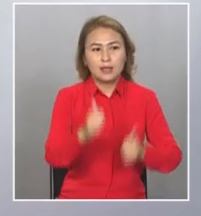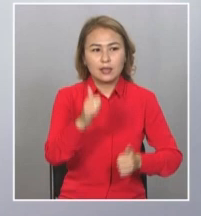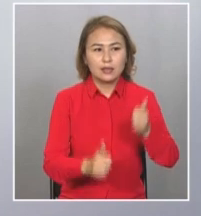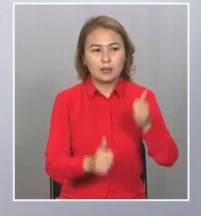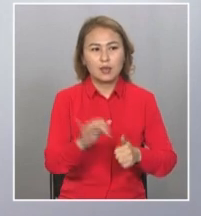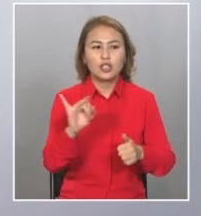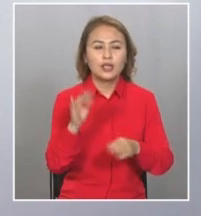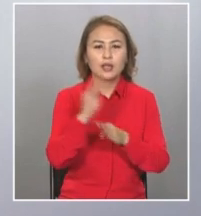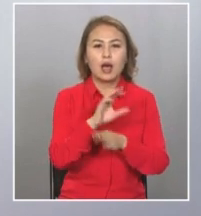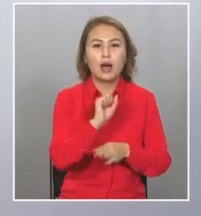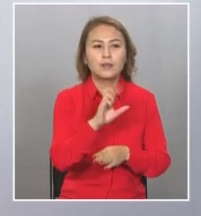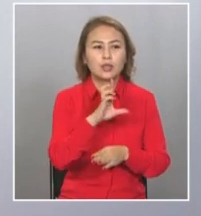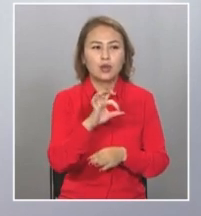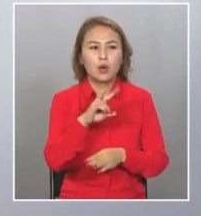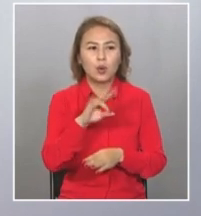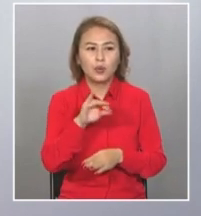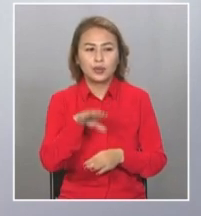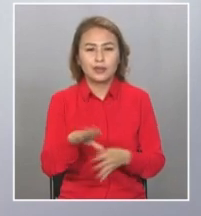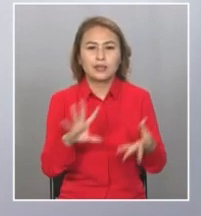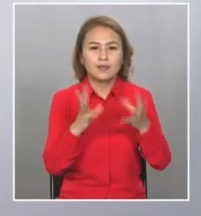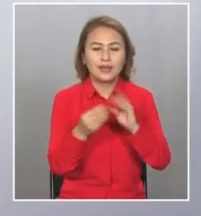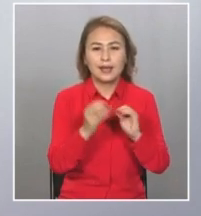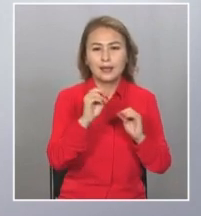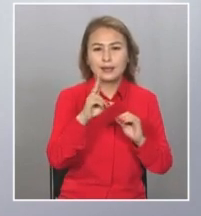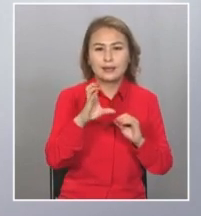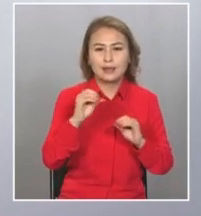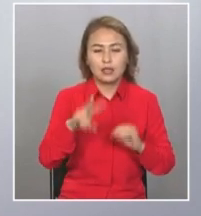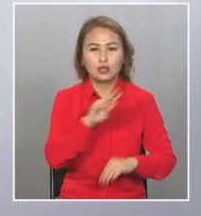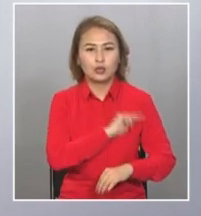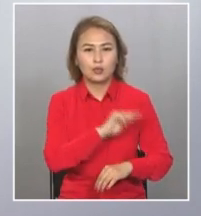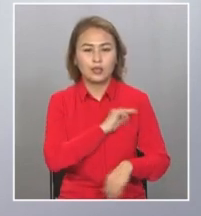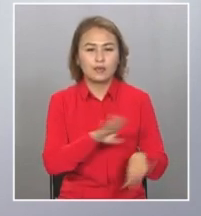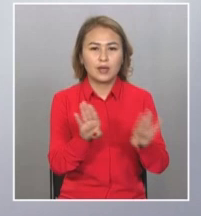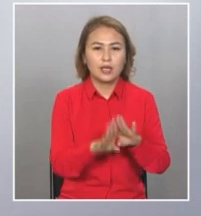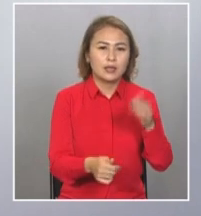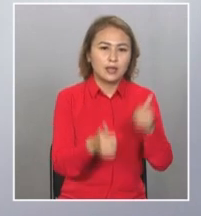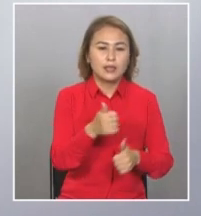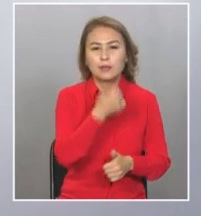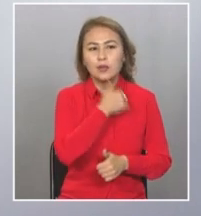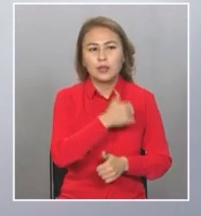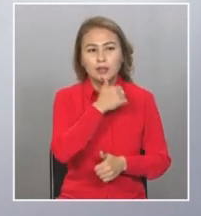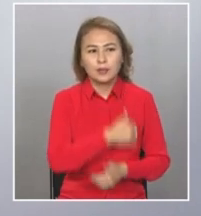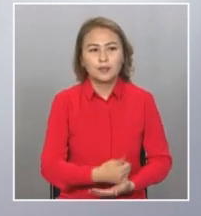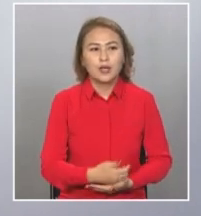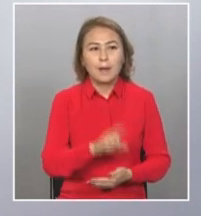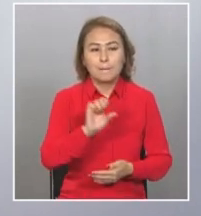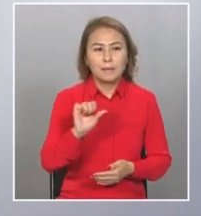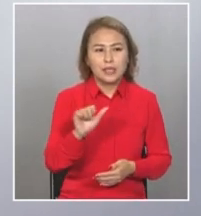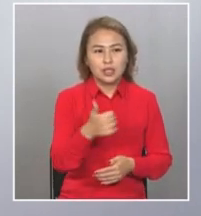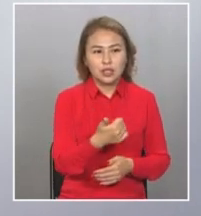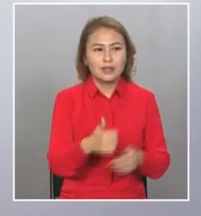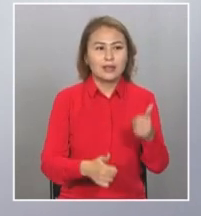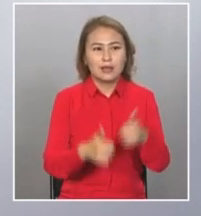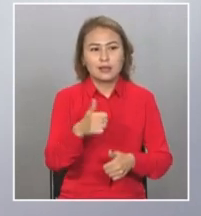Салыстырмалы және абсолюттік сілтемелерді Excel-де жұмыс қызметіне қарай салыстырып көрейік. Бірінші,